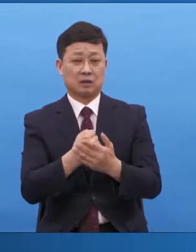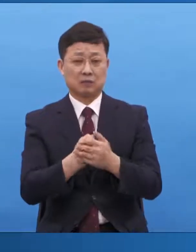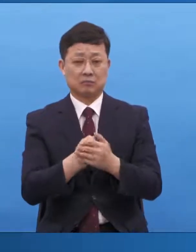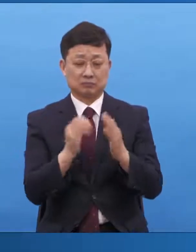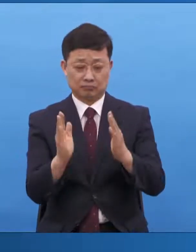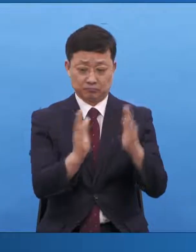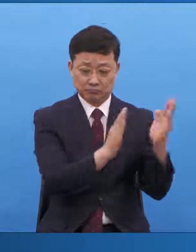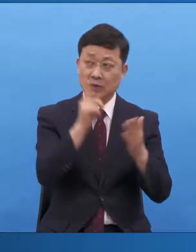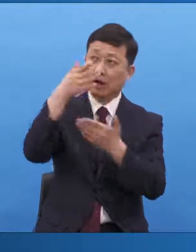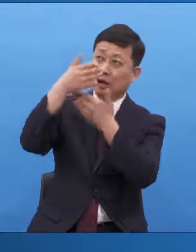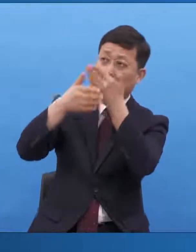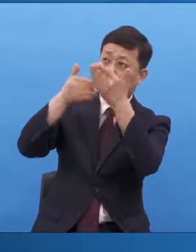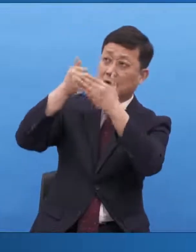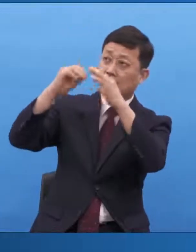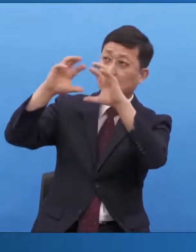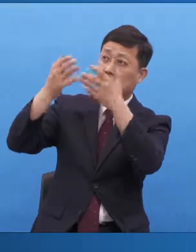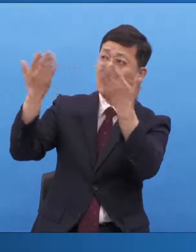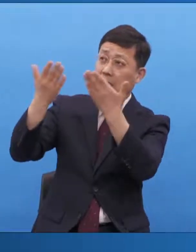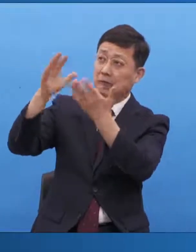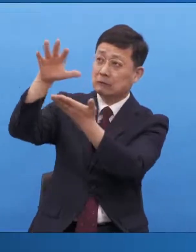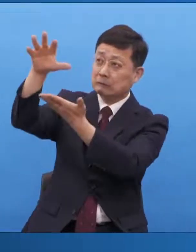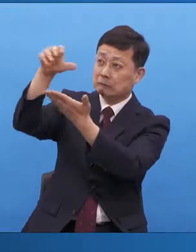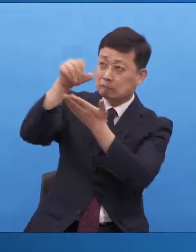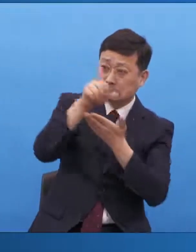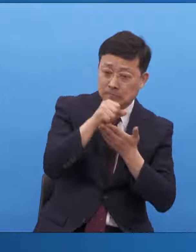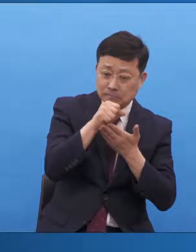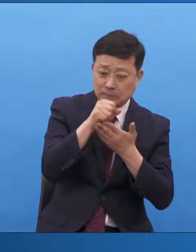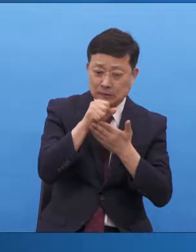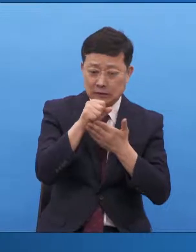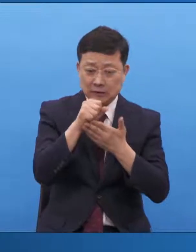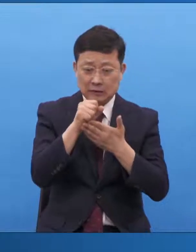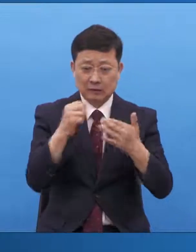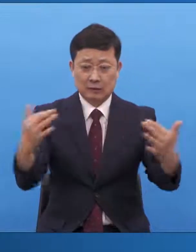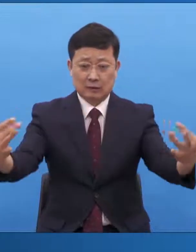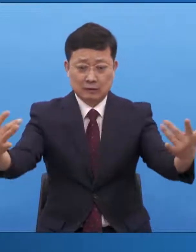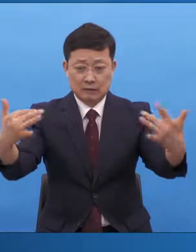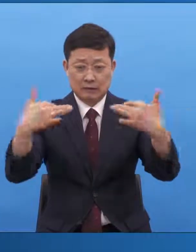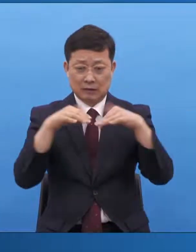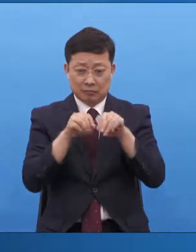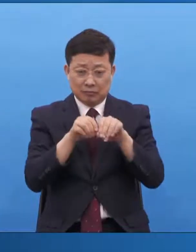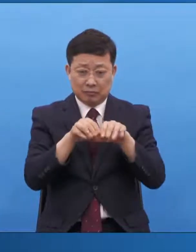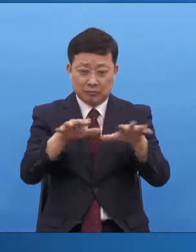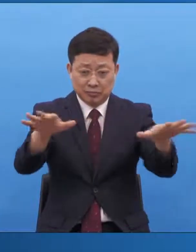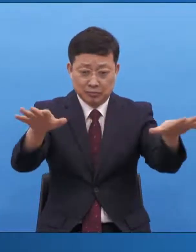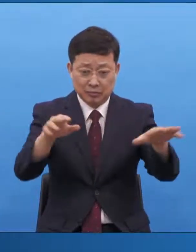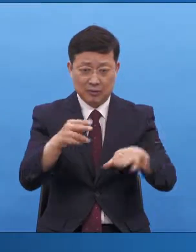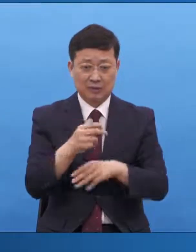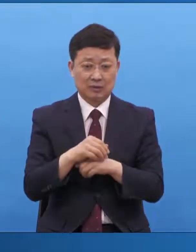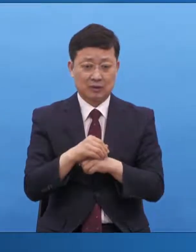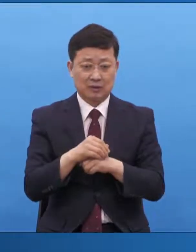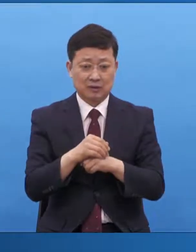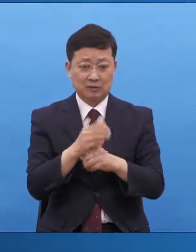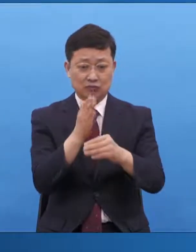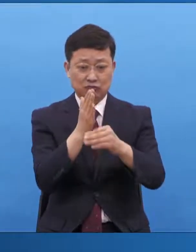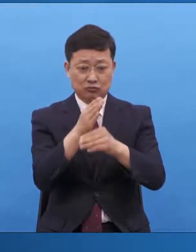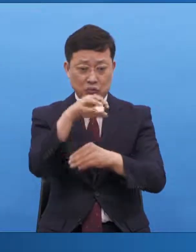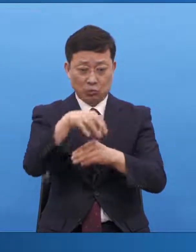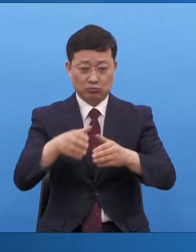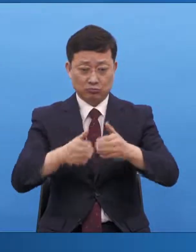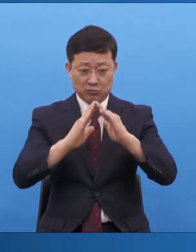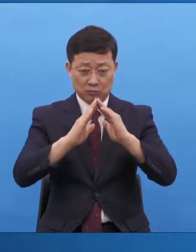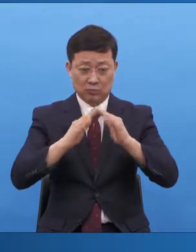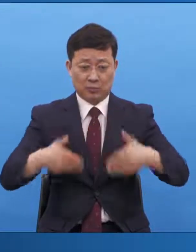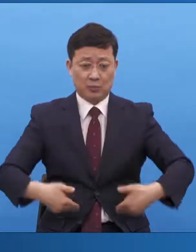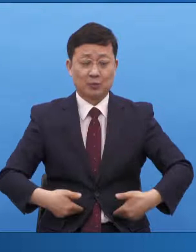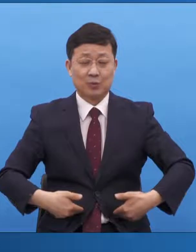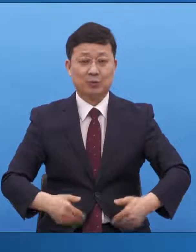일이 내 속에 플랫폼으로 만들어지는 거예요. But just like unbelievers, people don't know what answers are. The things of God's kingdom becomes a platform in me